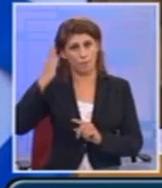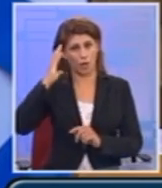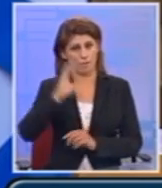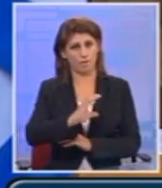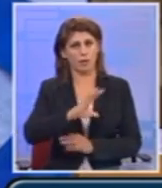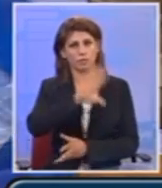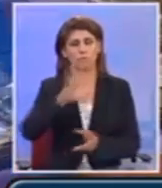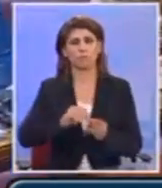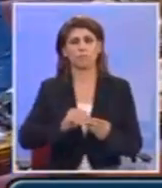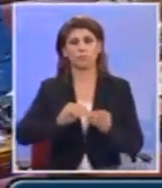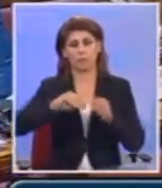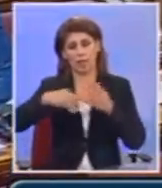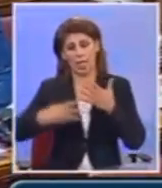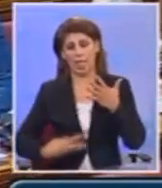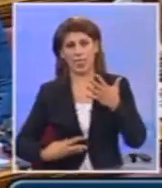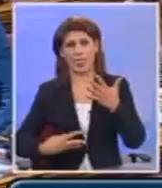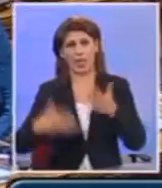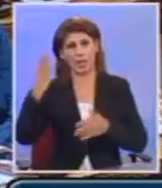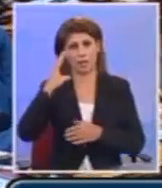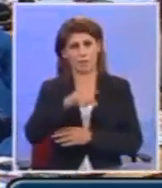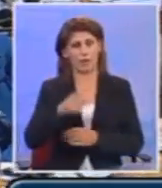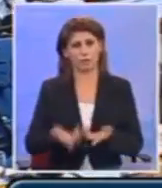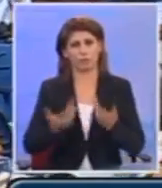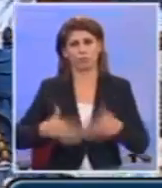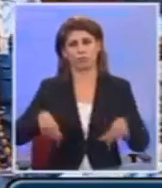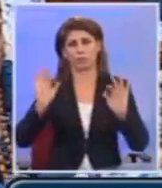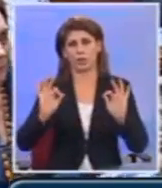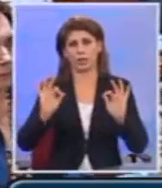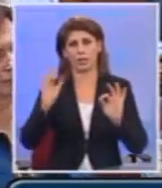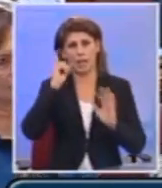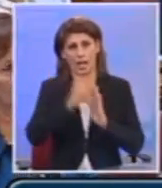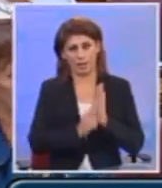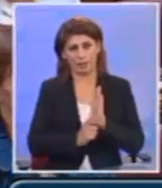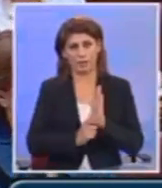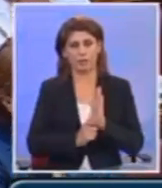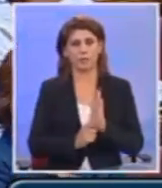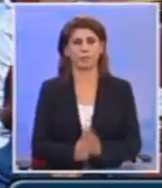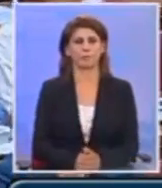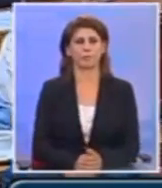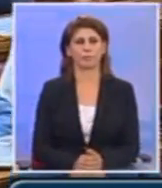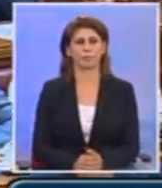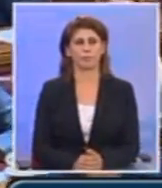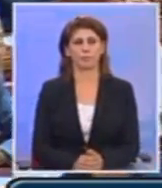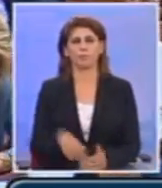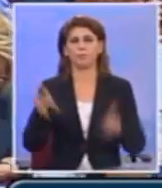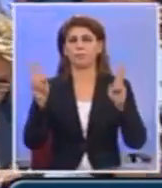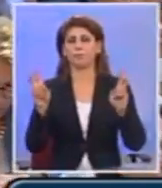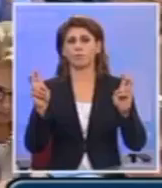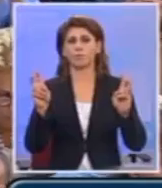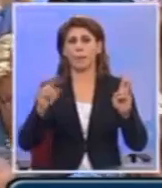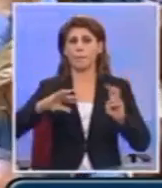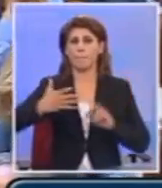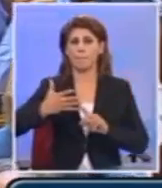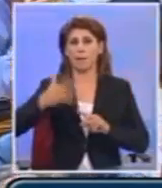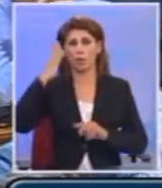έχει συνολικά εννιά κεφάλαια αυτή η προκαταρκτική έκθεση που τιτλοφορείται το 5ο